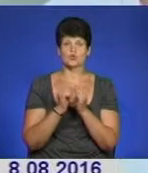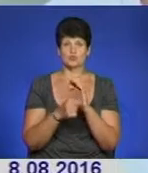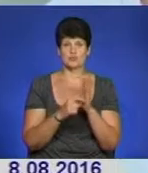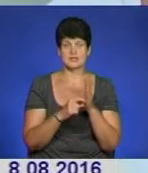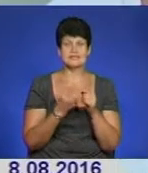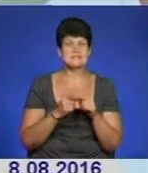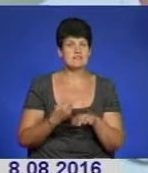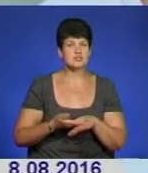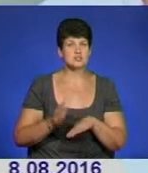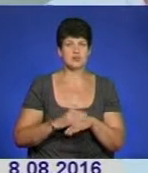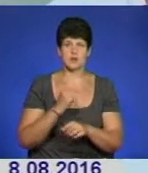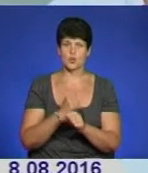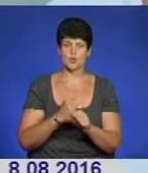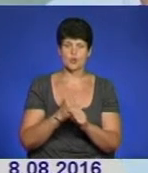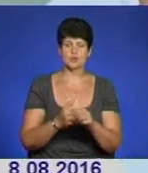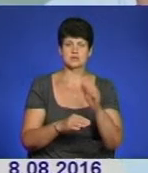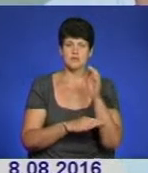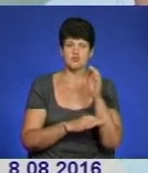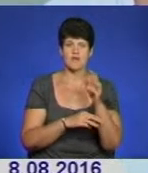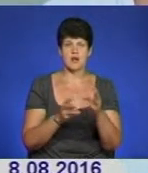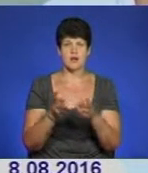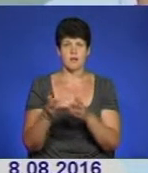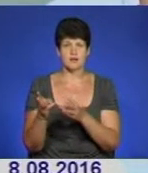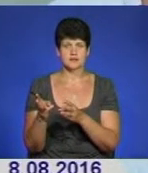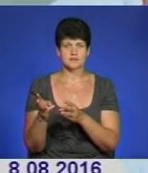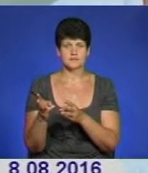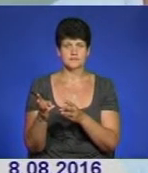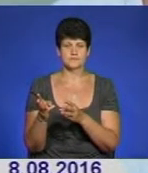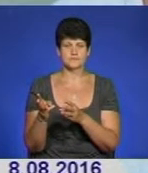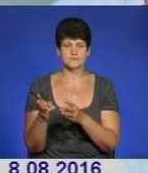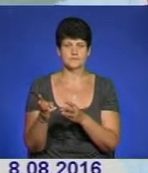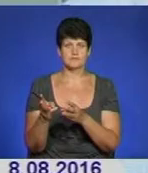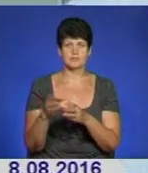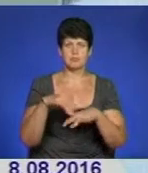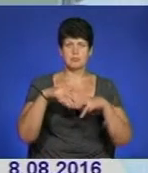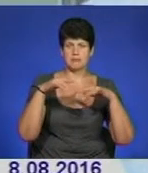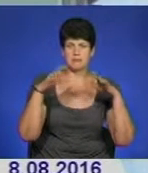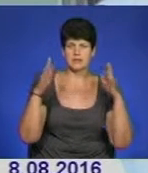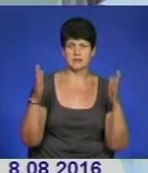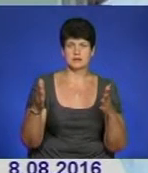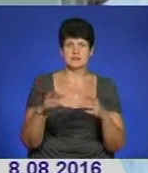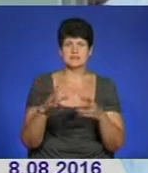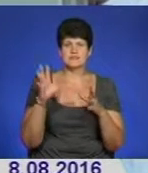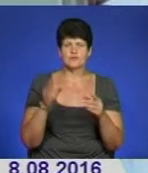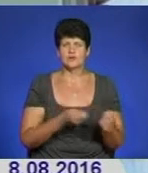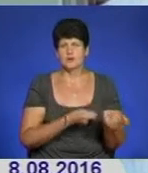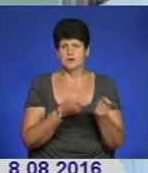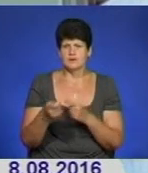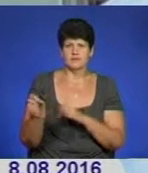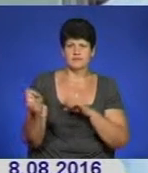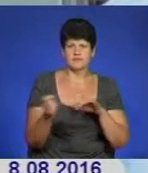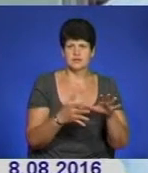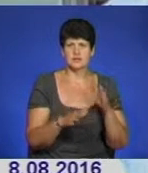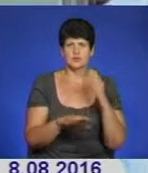дуже важка робота, і дрова, і опалення, і пил, і попіл. І це треба було все наносити, винести,